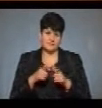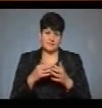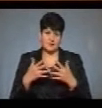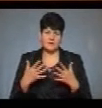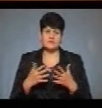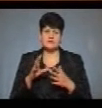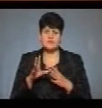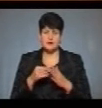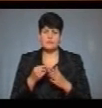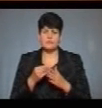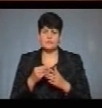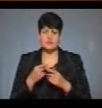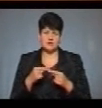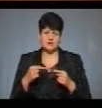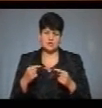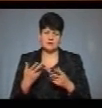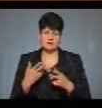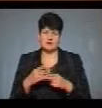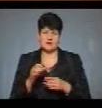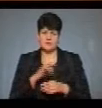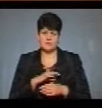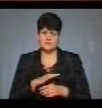Під час огляду застосовував технічні засоби на спільнику.